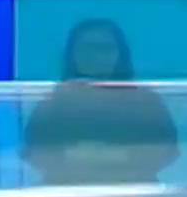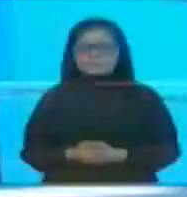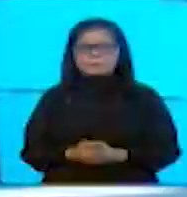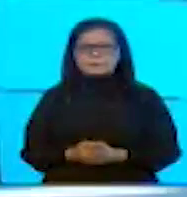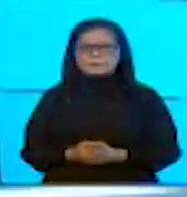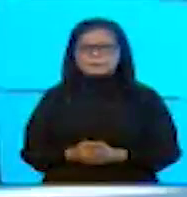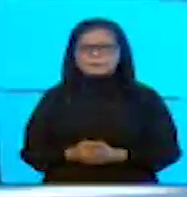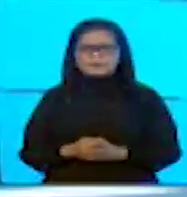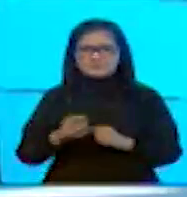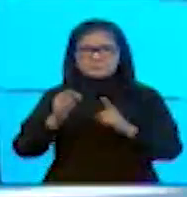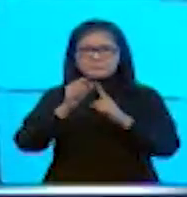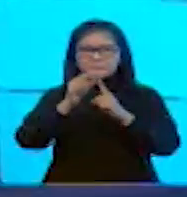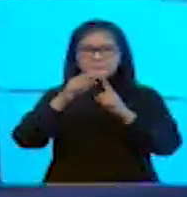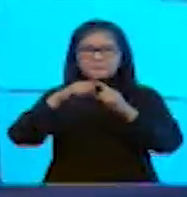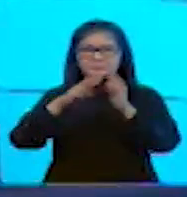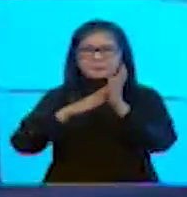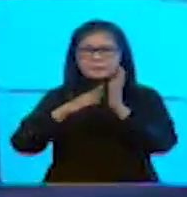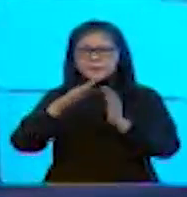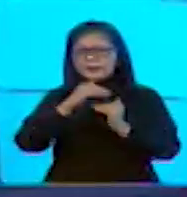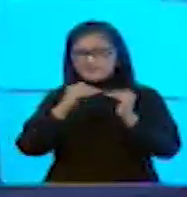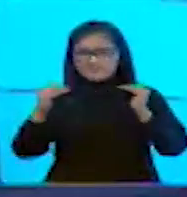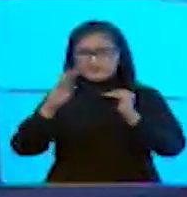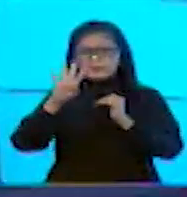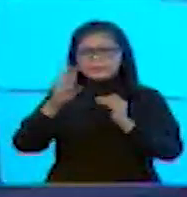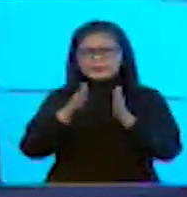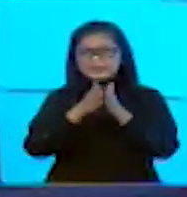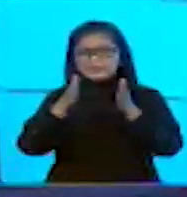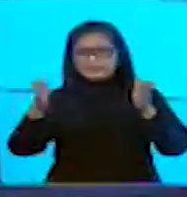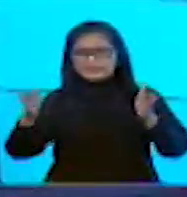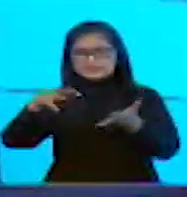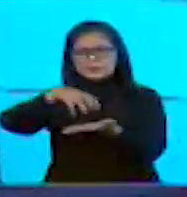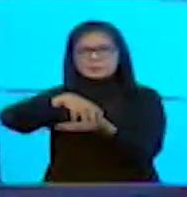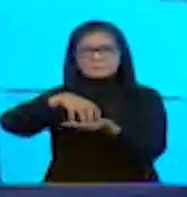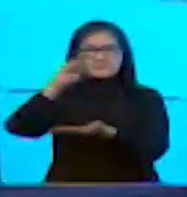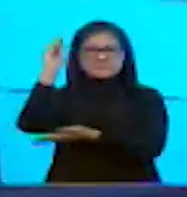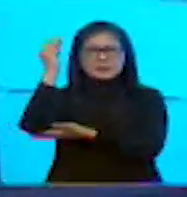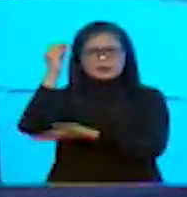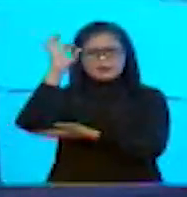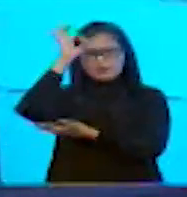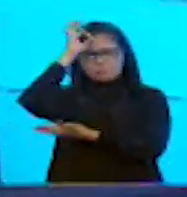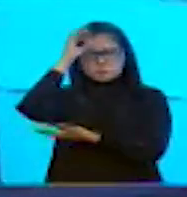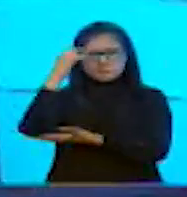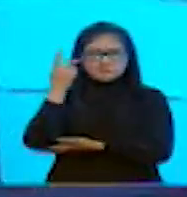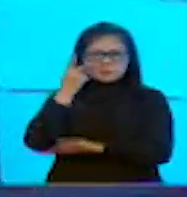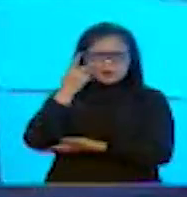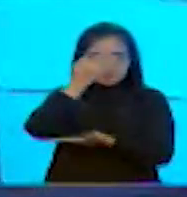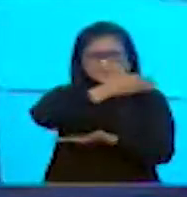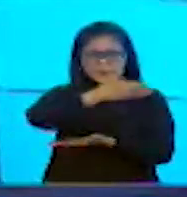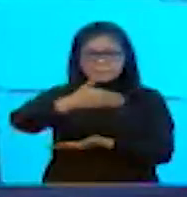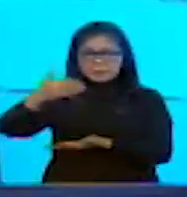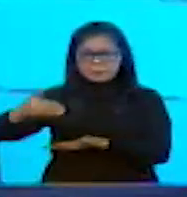Kembali bersama kami, perpanjangan PPKM level 4 di wilayah Jakarta. Polisi berjaga di sejumlah pos penyekatan untuk bisa